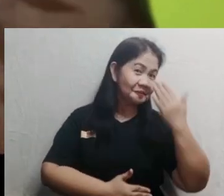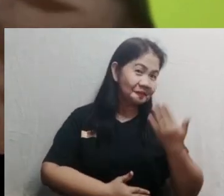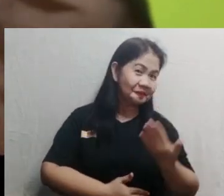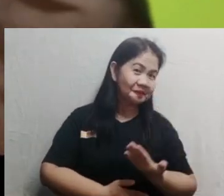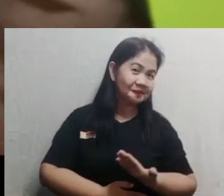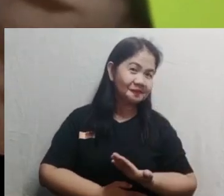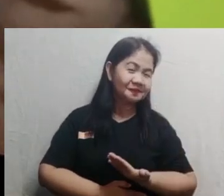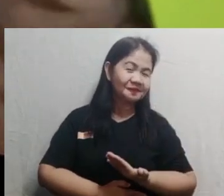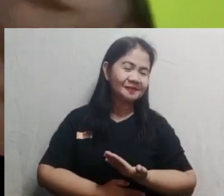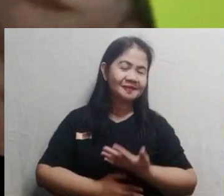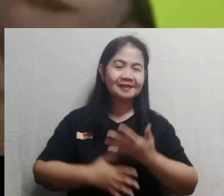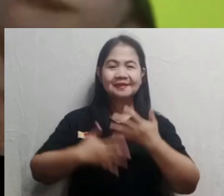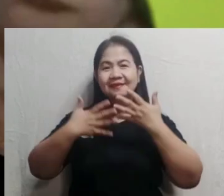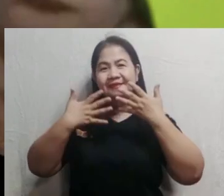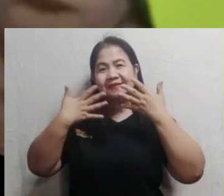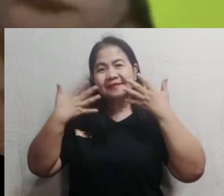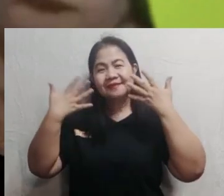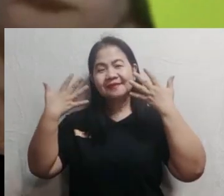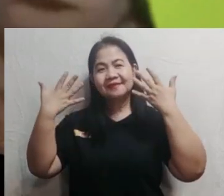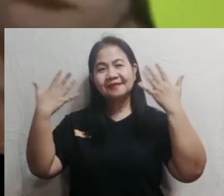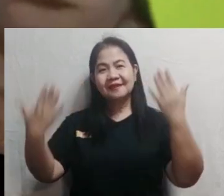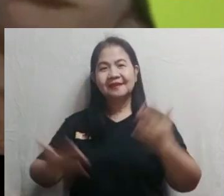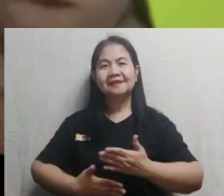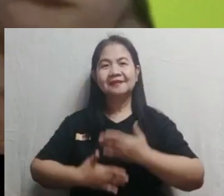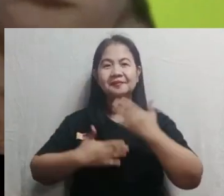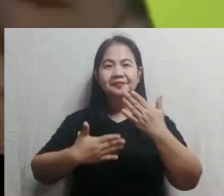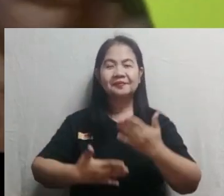salubungin ang may ngitit saya.